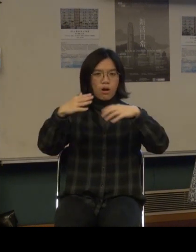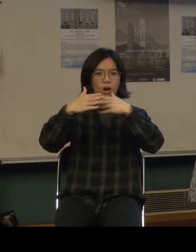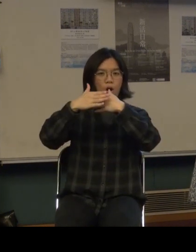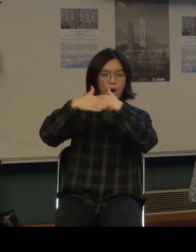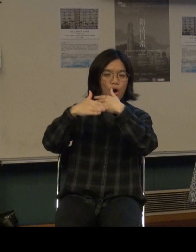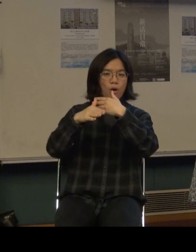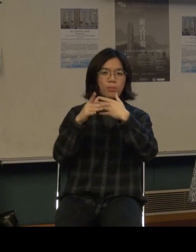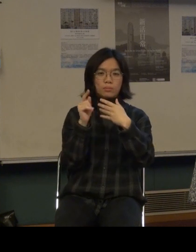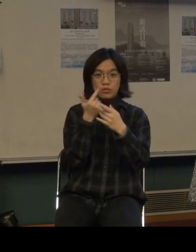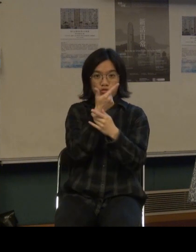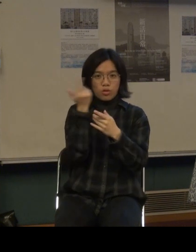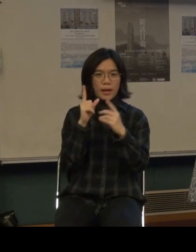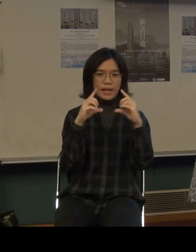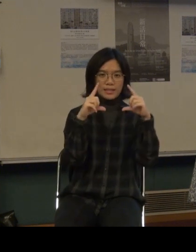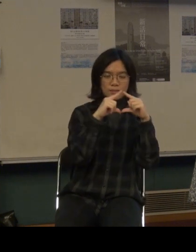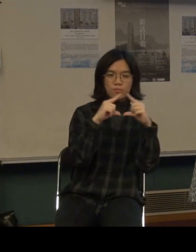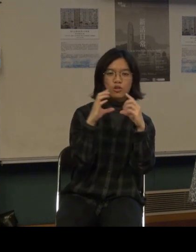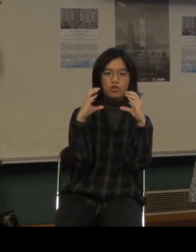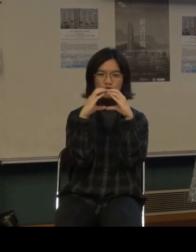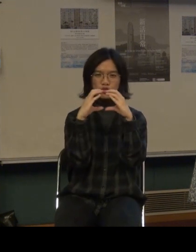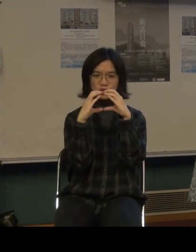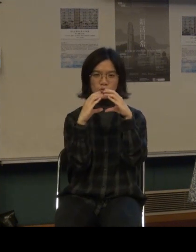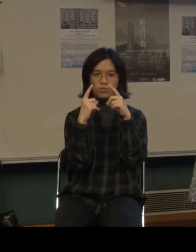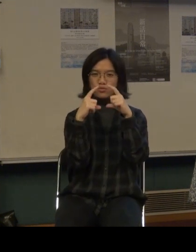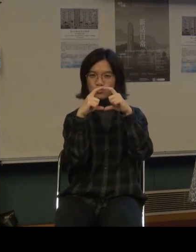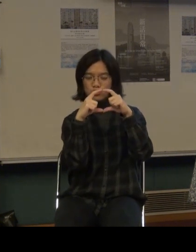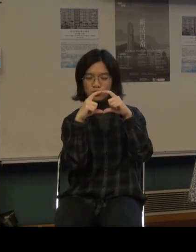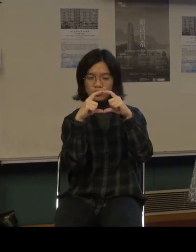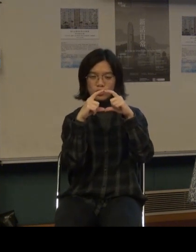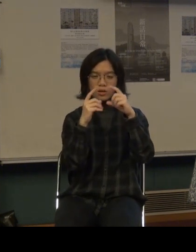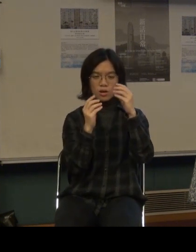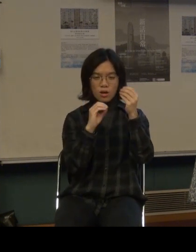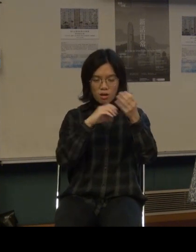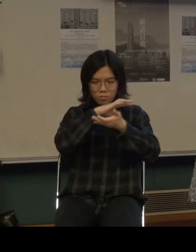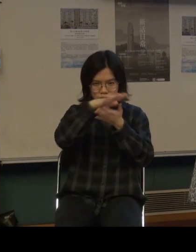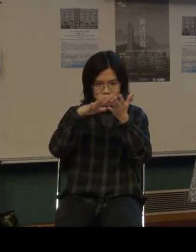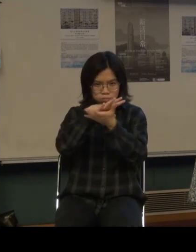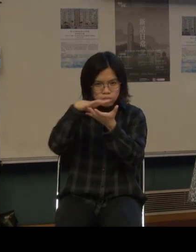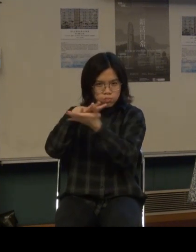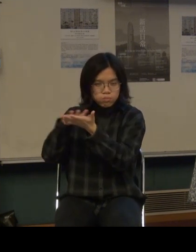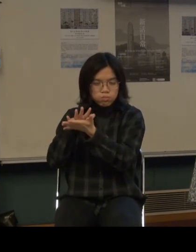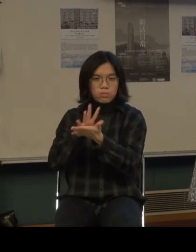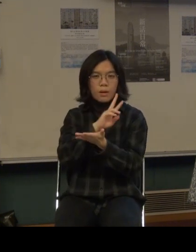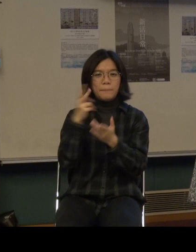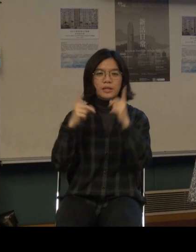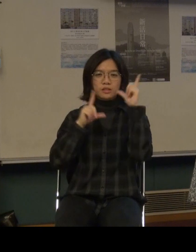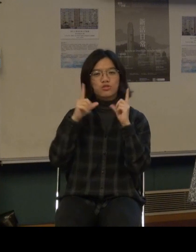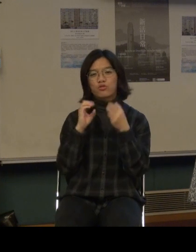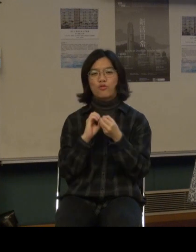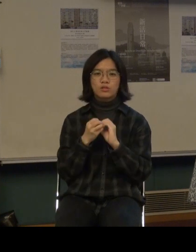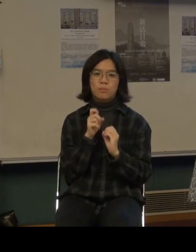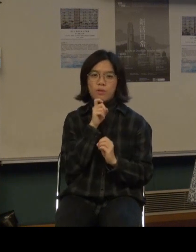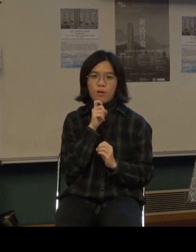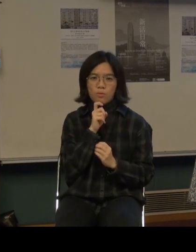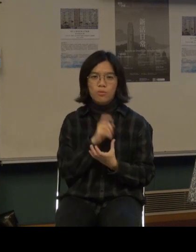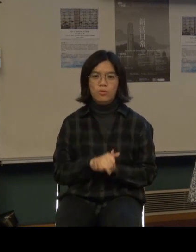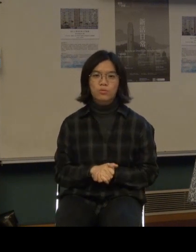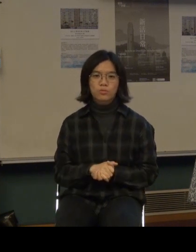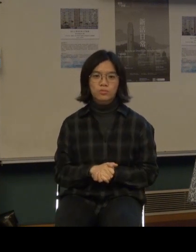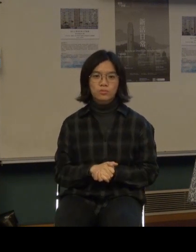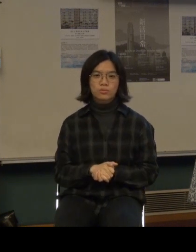角形、圓形嘅組合嘅幾何咧，去得出呢個係咁複雜嘅形狀。即係話建築師其實咧係